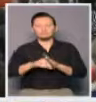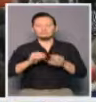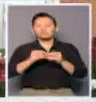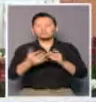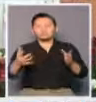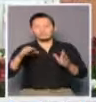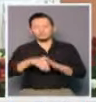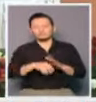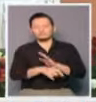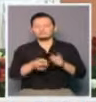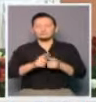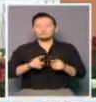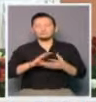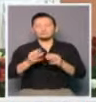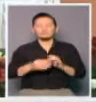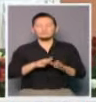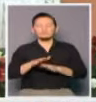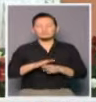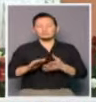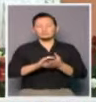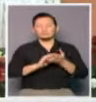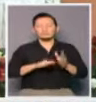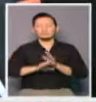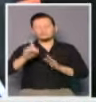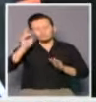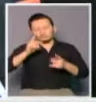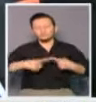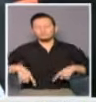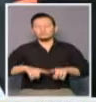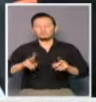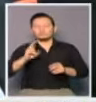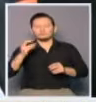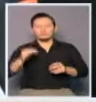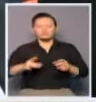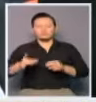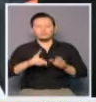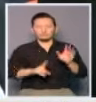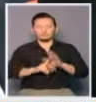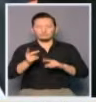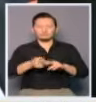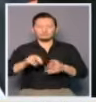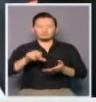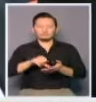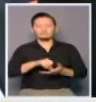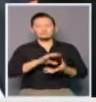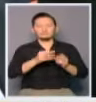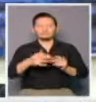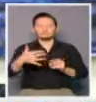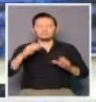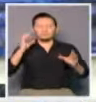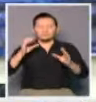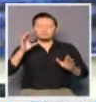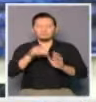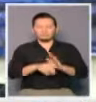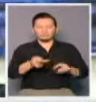проблем Каспийского моря и создание единого образовательного пространства в прикаспийском регионе, участниками являются 50